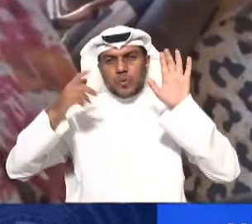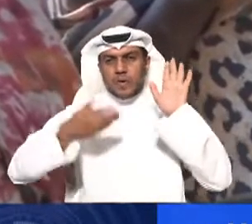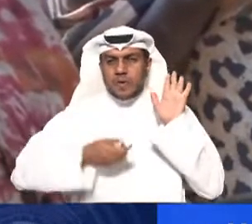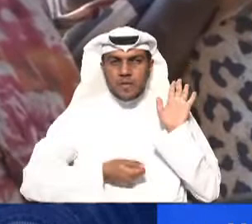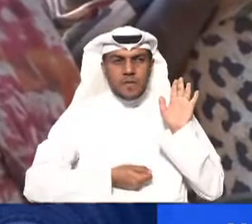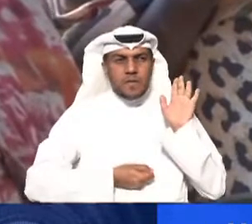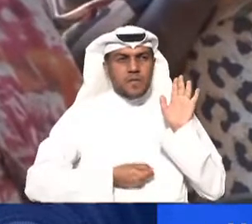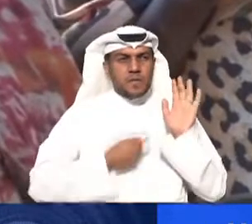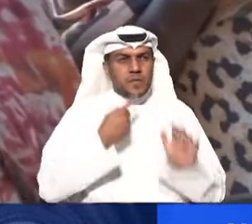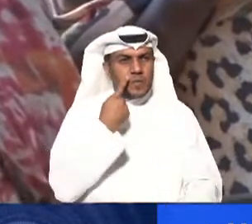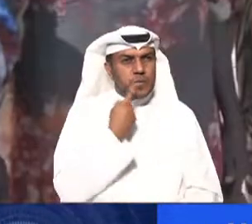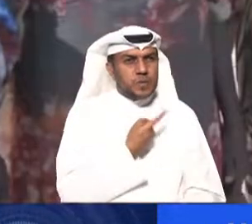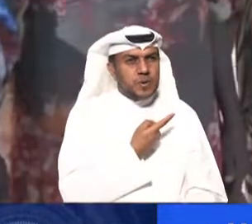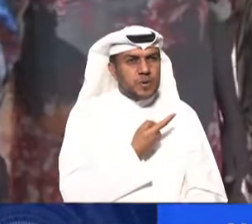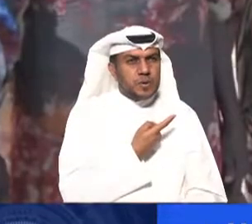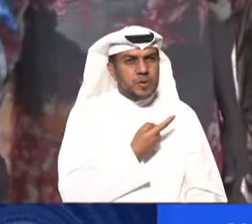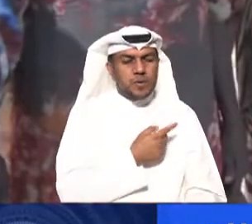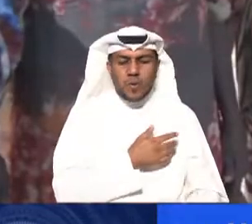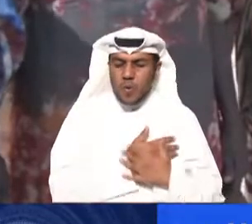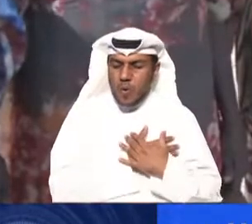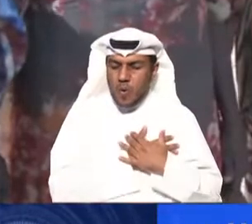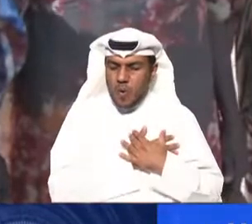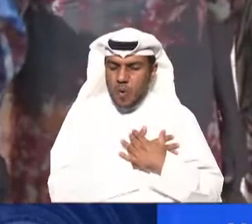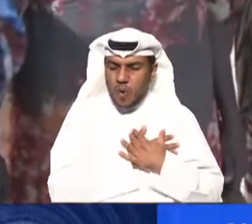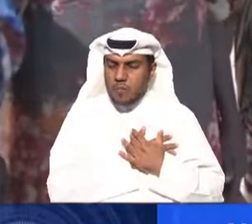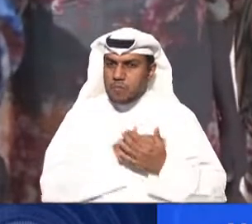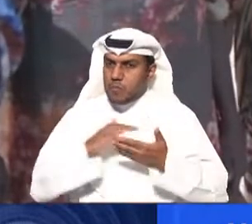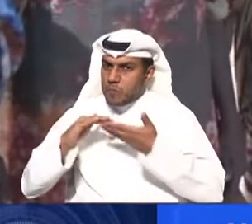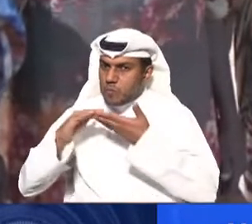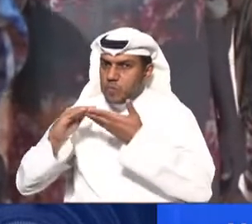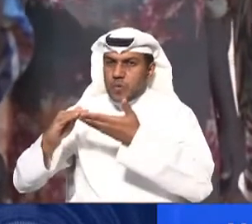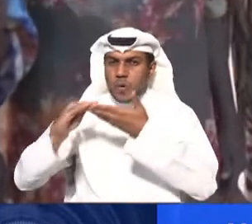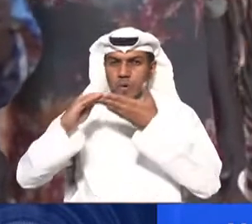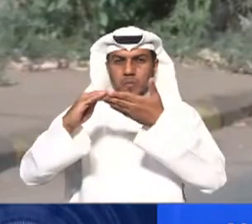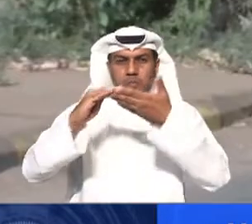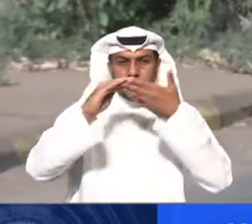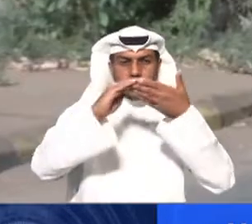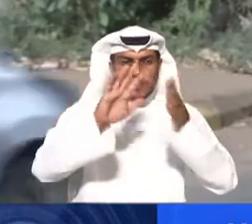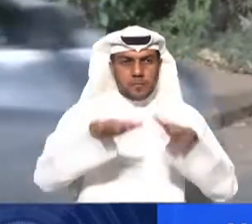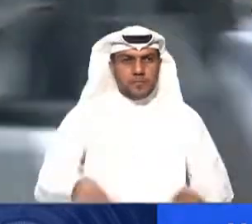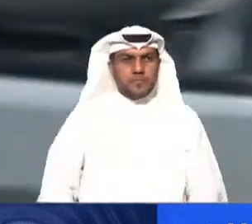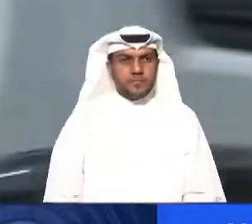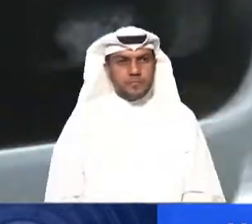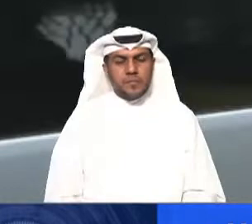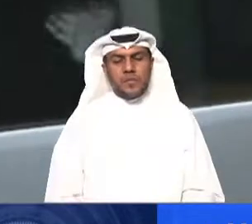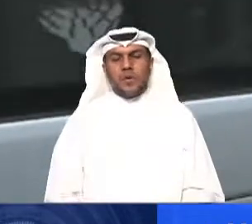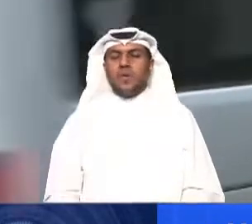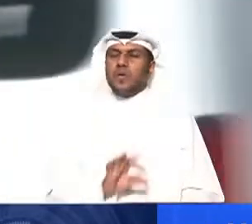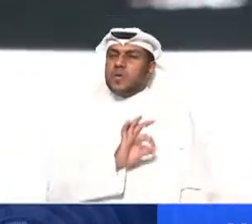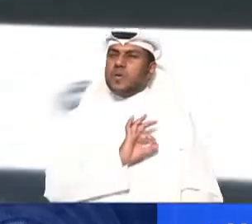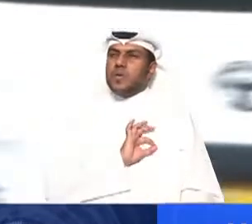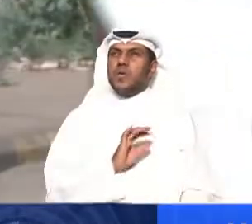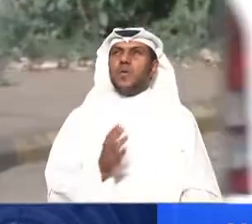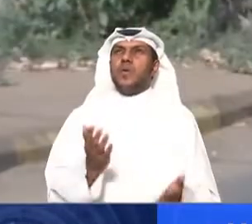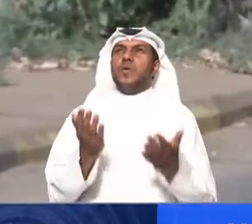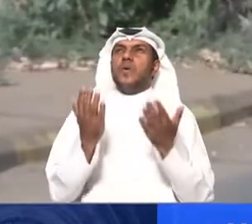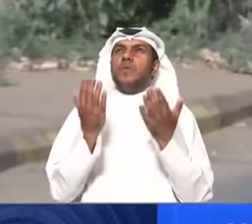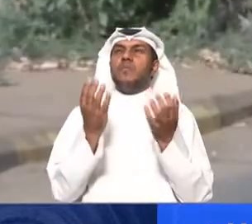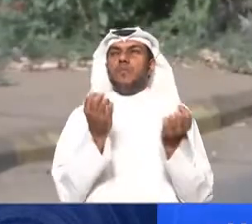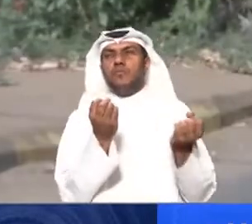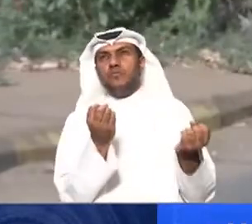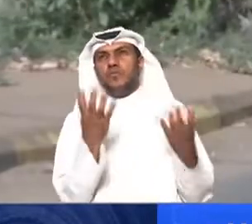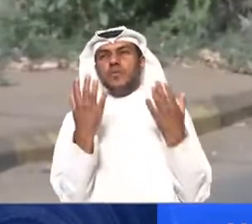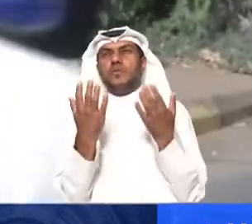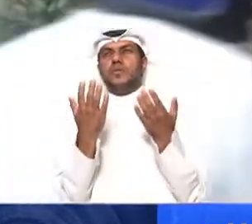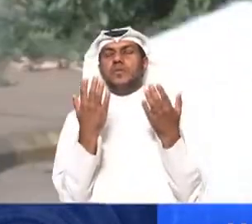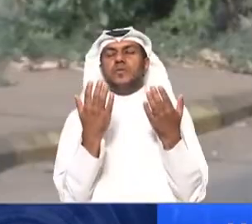المحتاج ويجمع الشتات ويسعى لرأب الصدع بين الأشقاء. نترحم على أمير الكويت طيب الله ثراه،